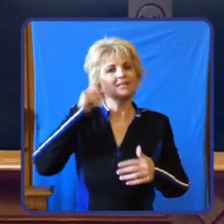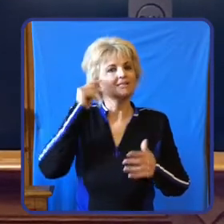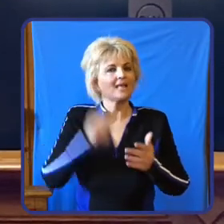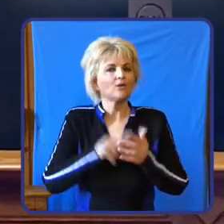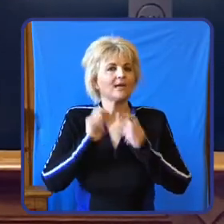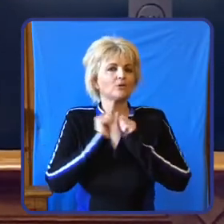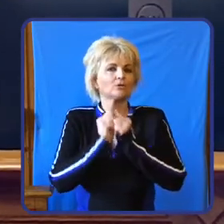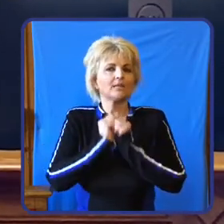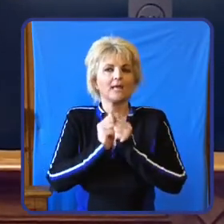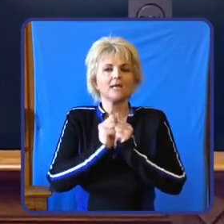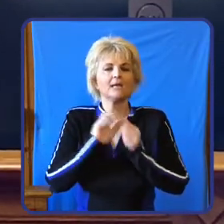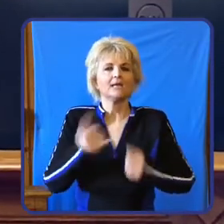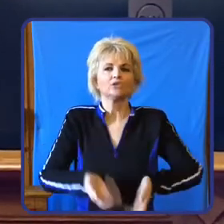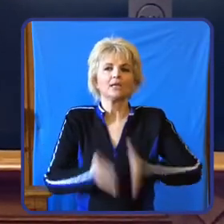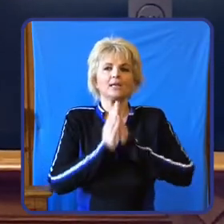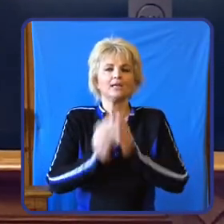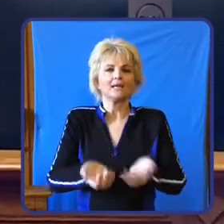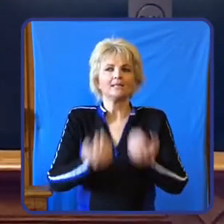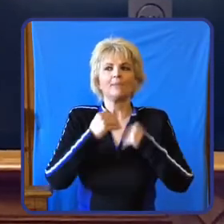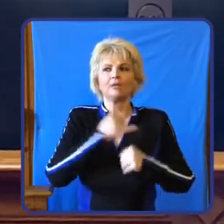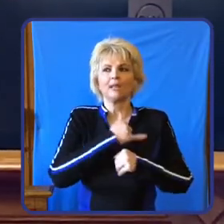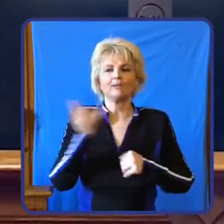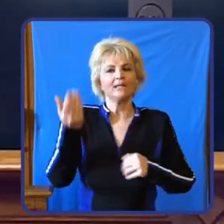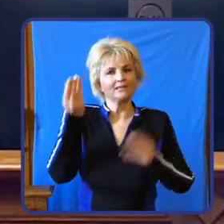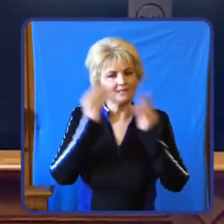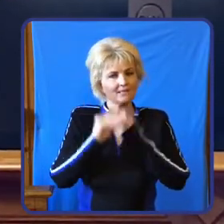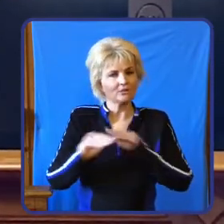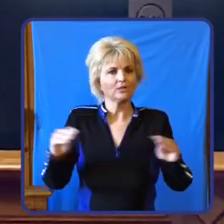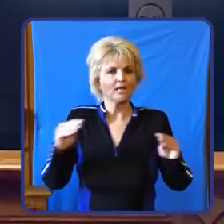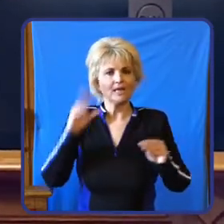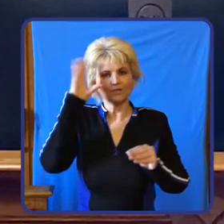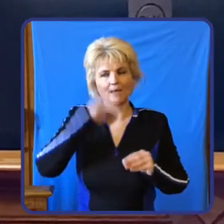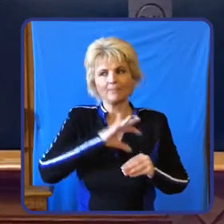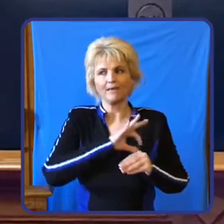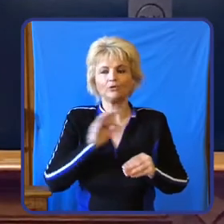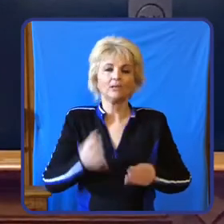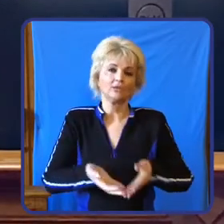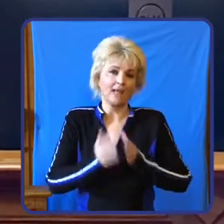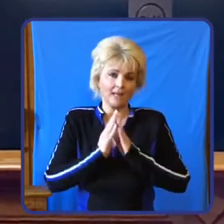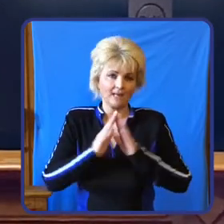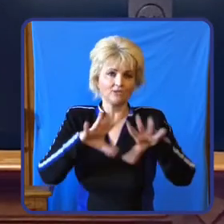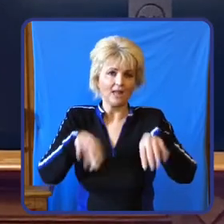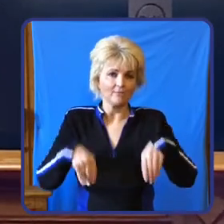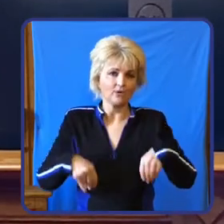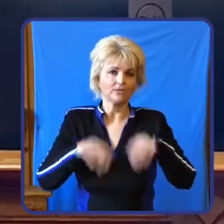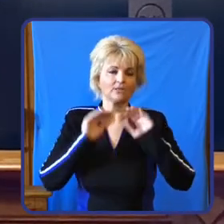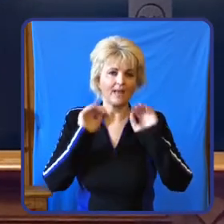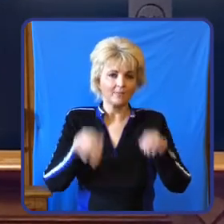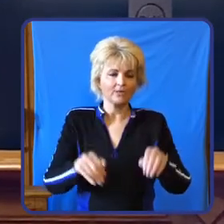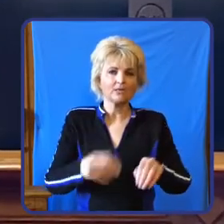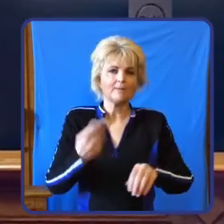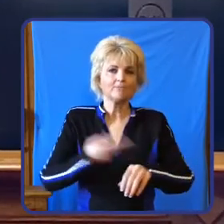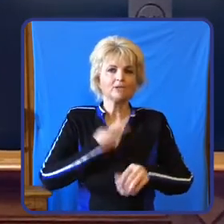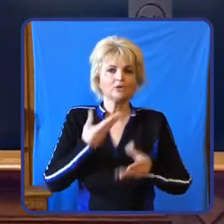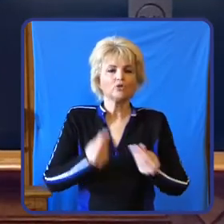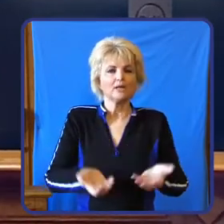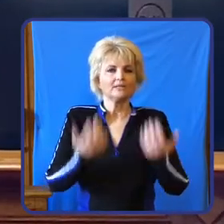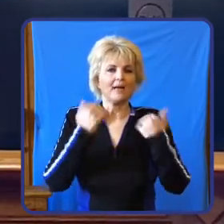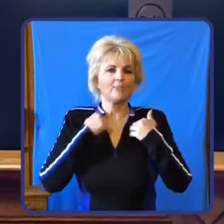küzdenek, és kérnek támogatást minden tisztességes embertől, kérnek és elfogadnak támogatást. Nagyon büszke vagyok rá, hogy sokan támogatták ezt